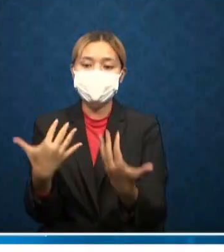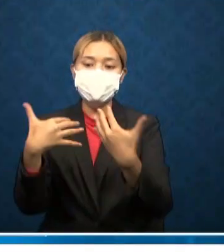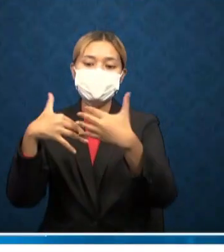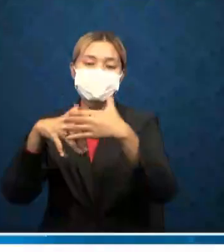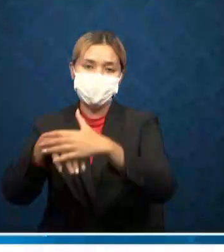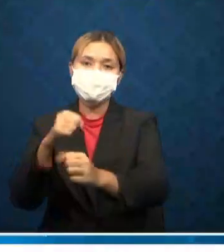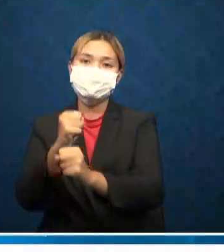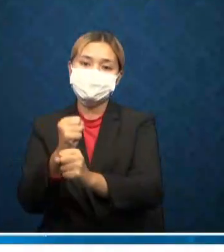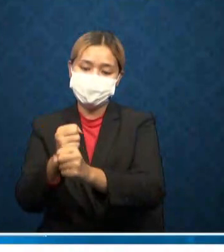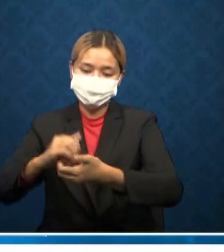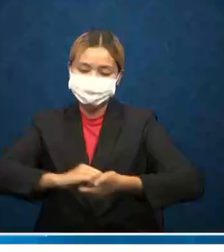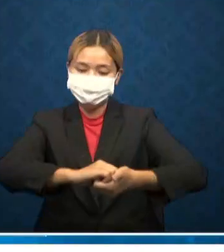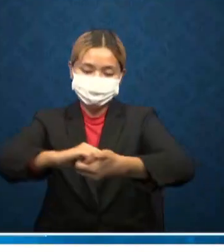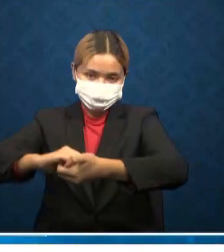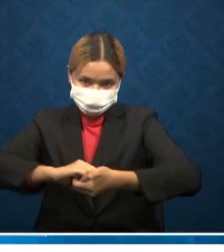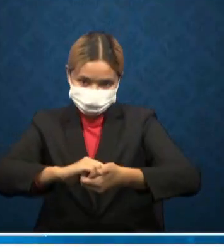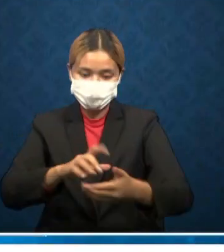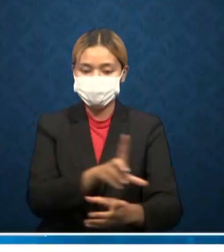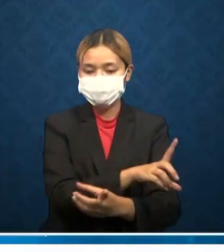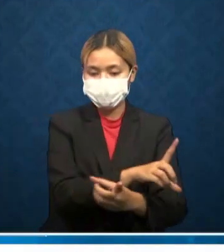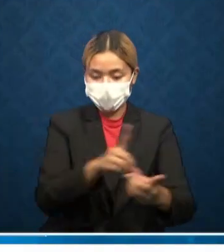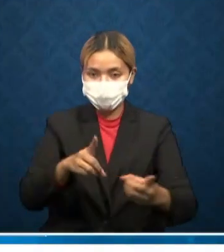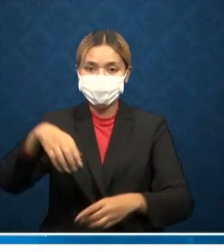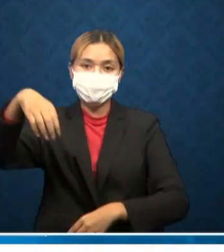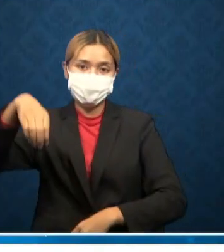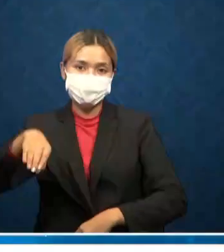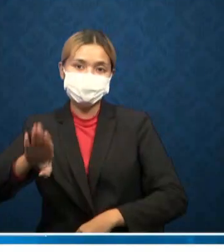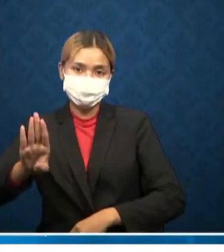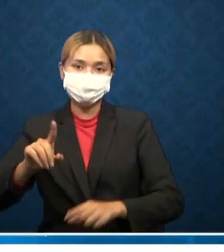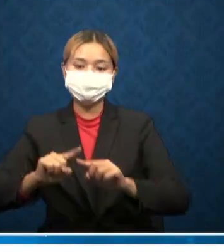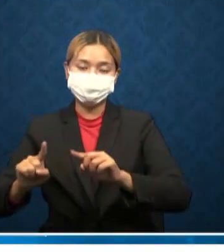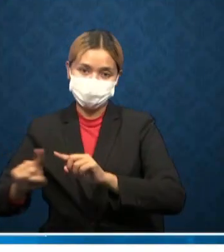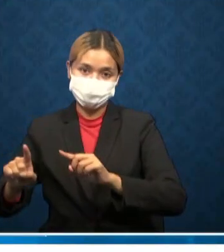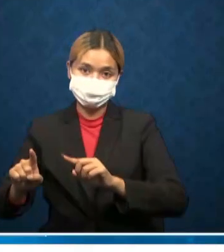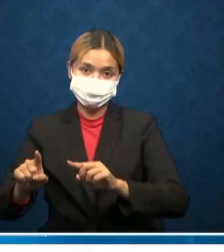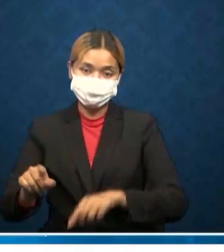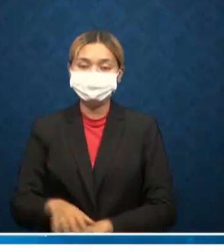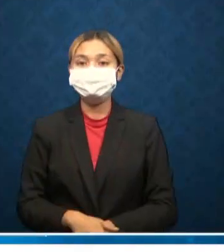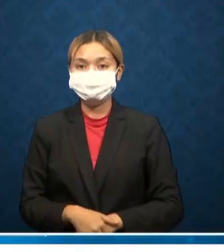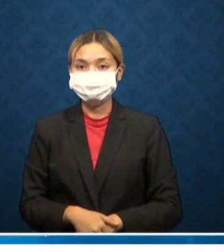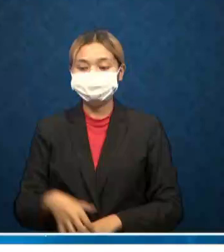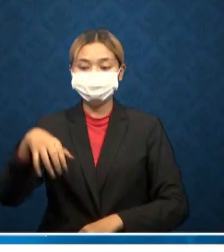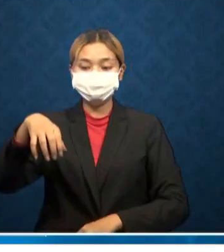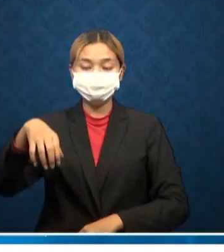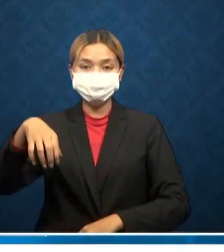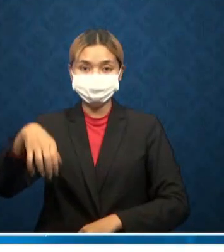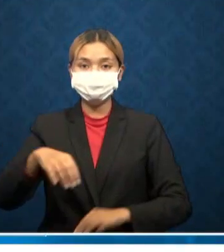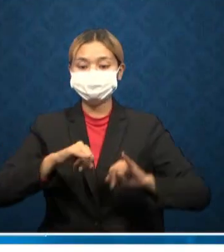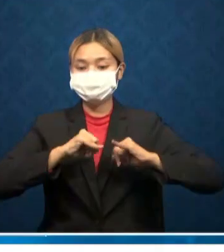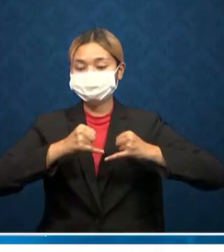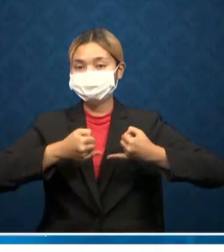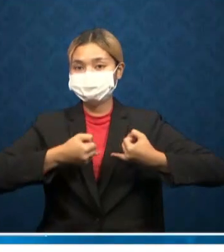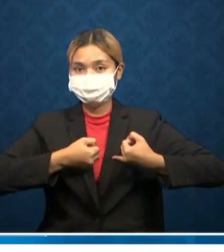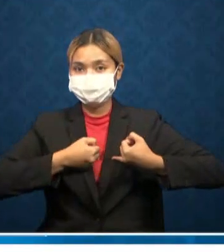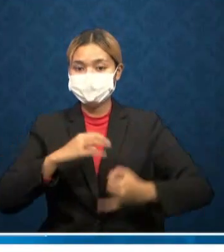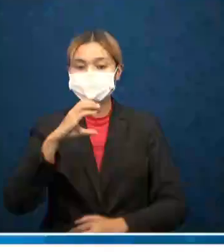สังคมและภาคเอกชนในขณะที่พักเอกชนแล้วก็จะต้องเขาทำสิ CSR